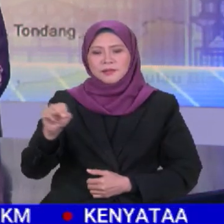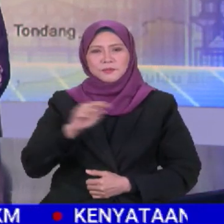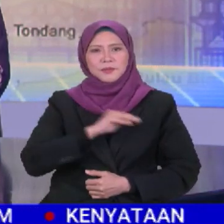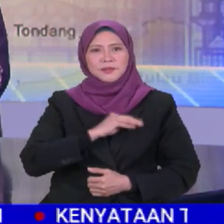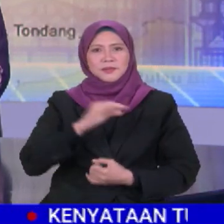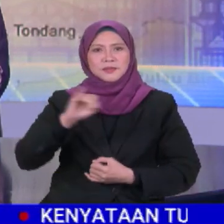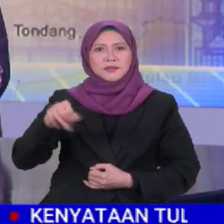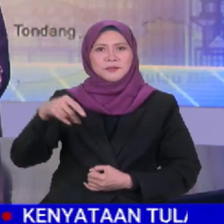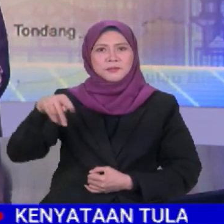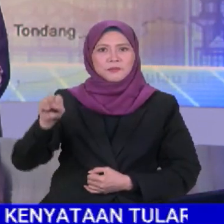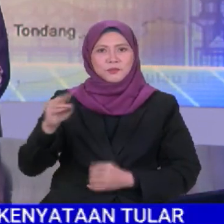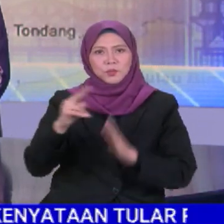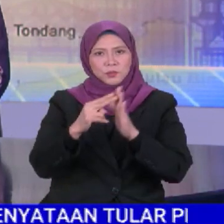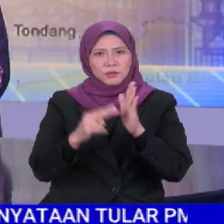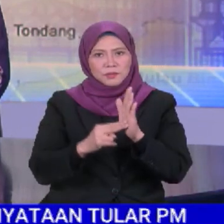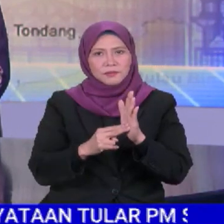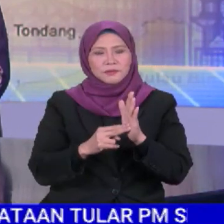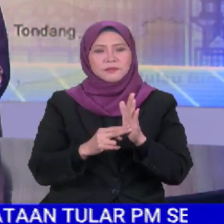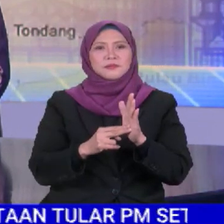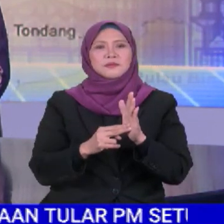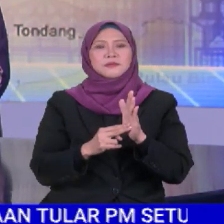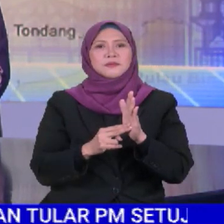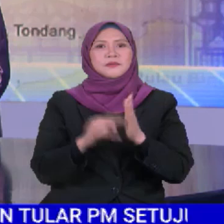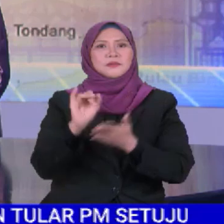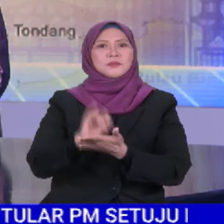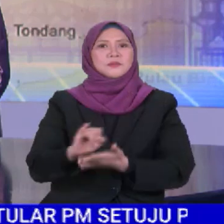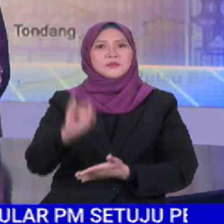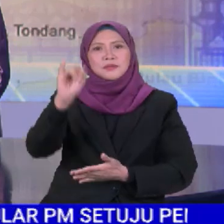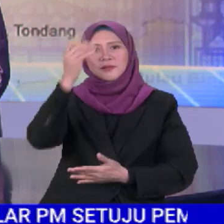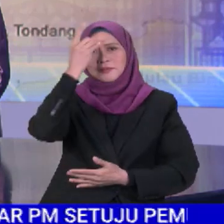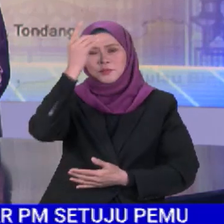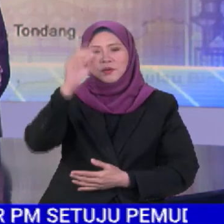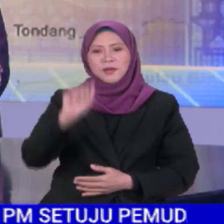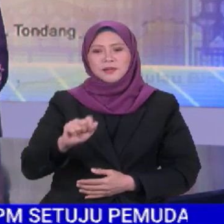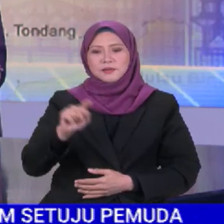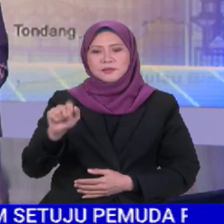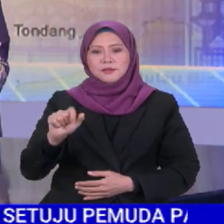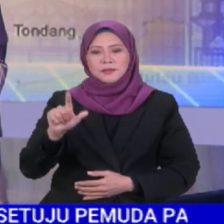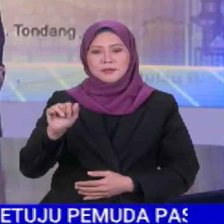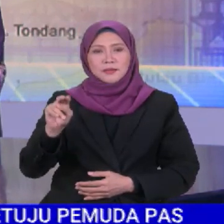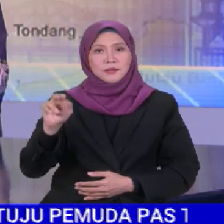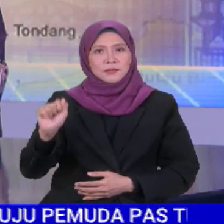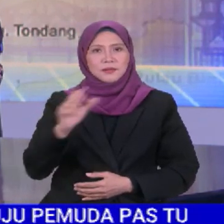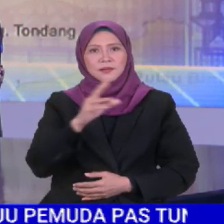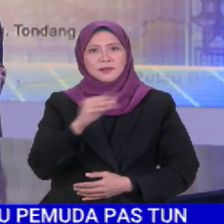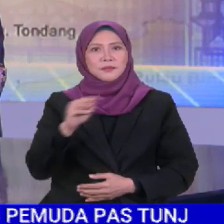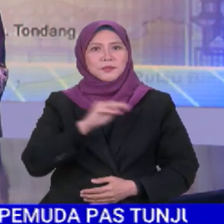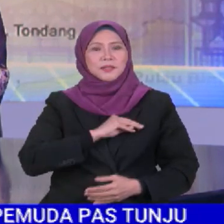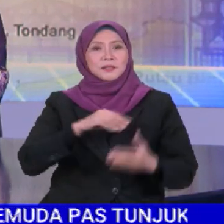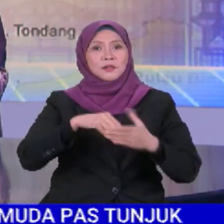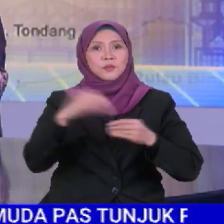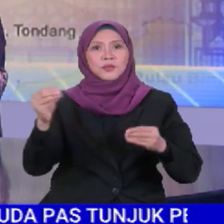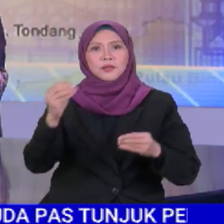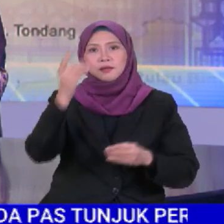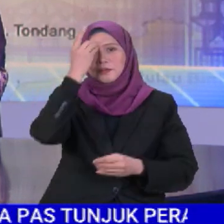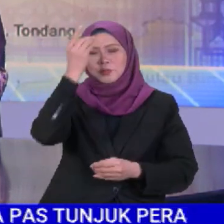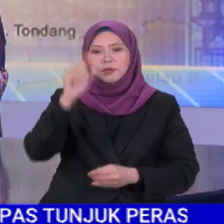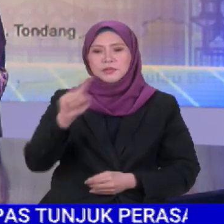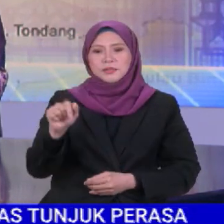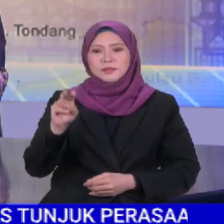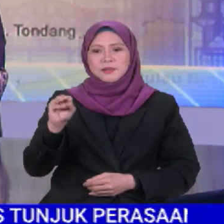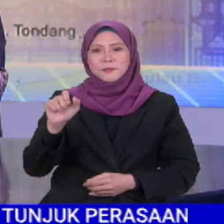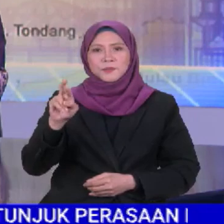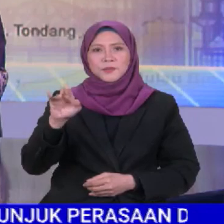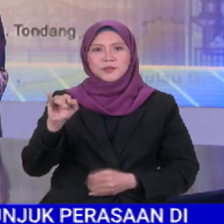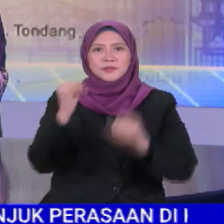di Jabatan Perdana Menteri Undang-Undang dan Reformasi Institusi Datuk Seri Azalina Osman Said dan Menteri Luar Datuk Seri Zamri Abdul